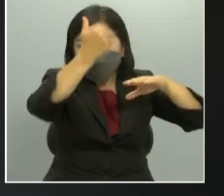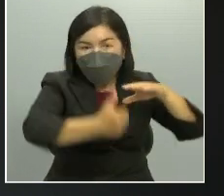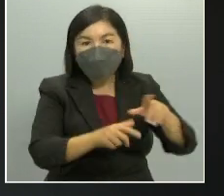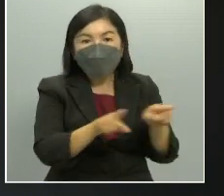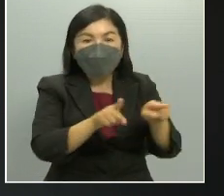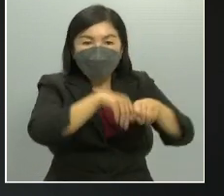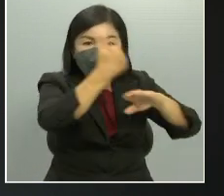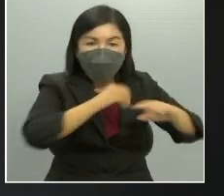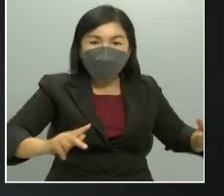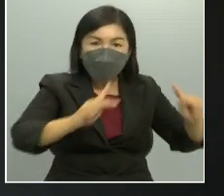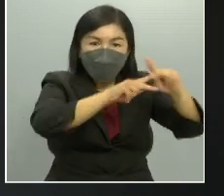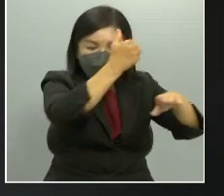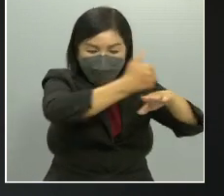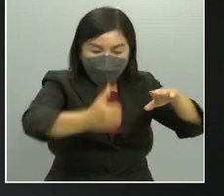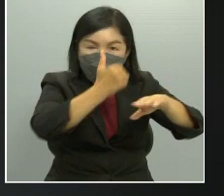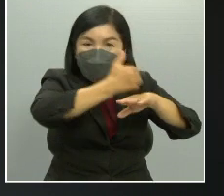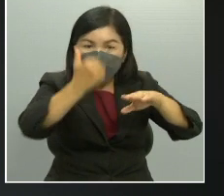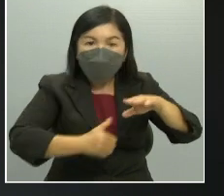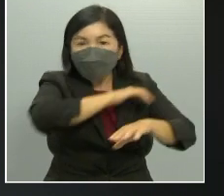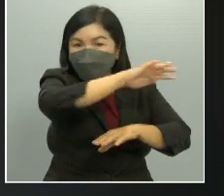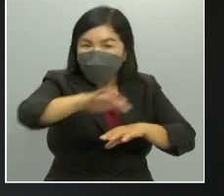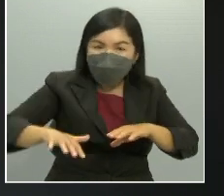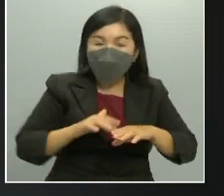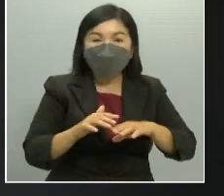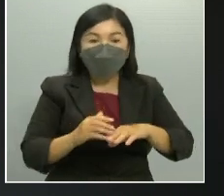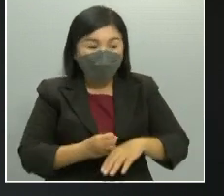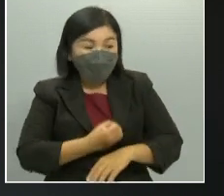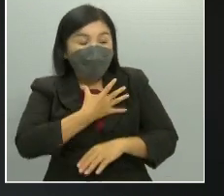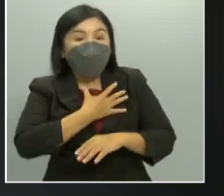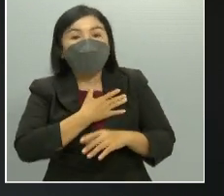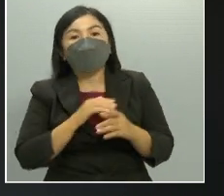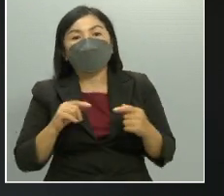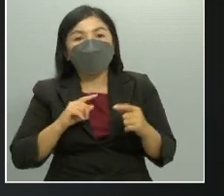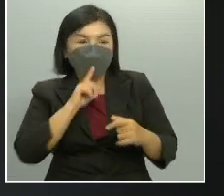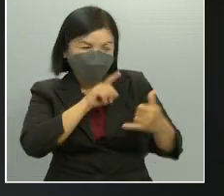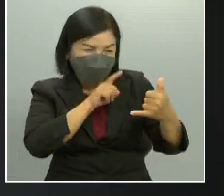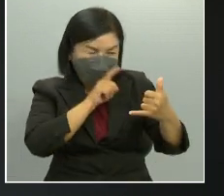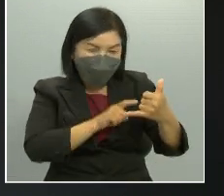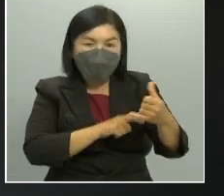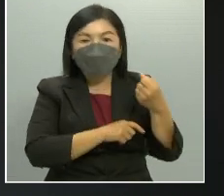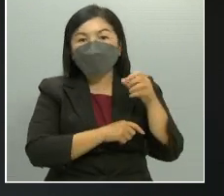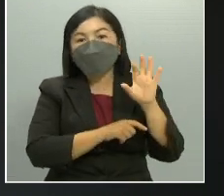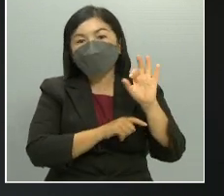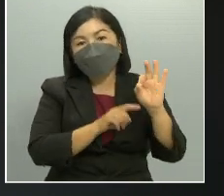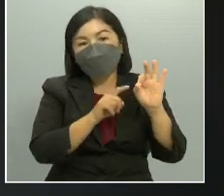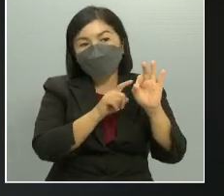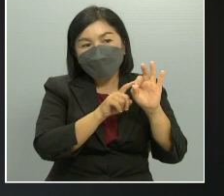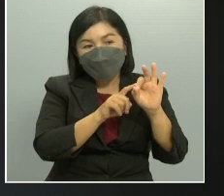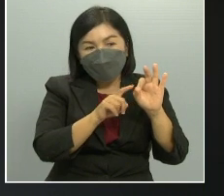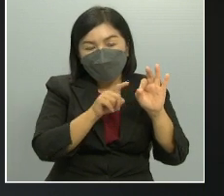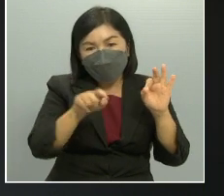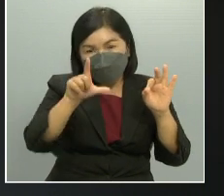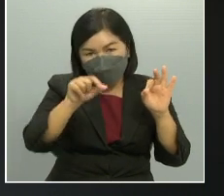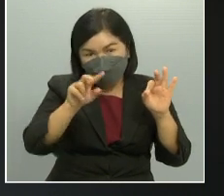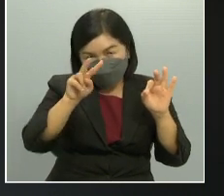3พอ +11นั่งร้านต้องขนหัวลุก 19ถึง 22กรกฎาคมนี้ที่รัฐสภาในภาพ